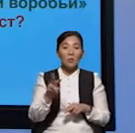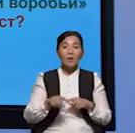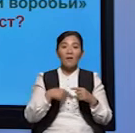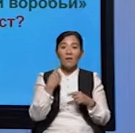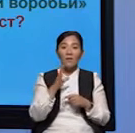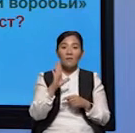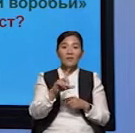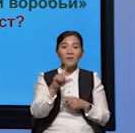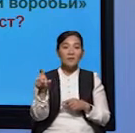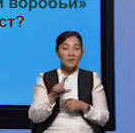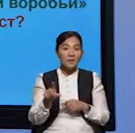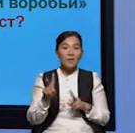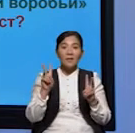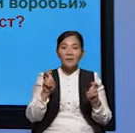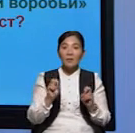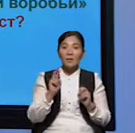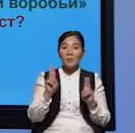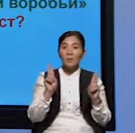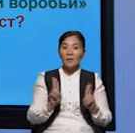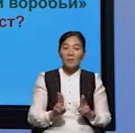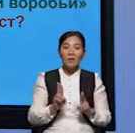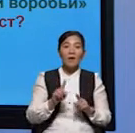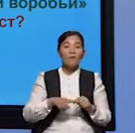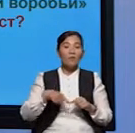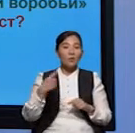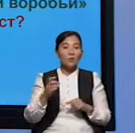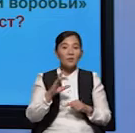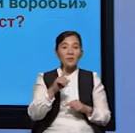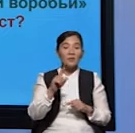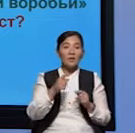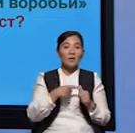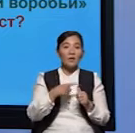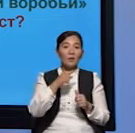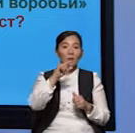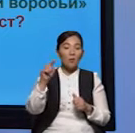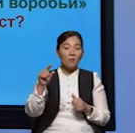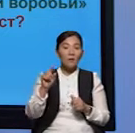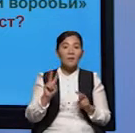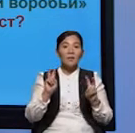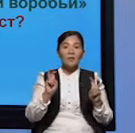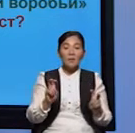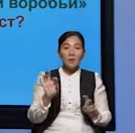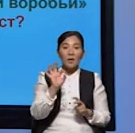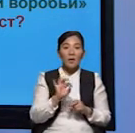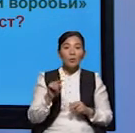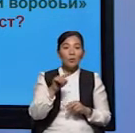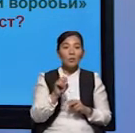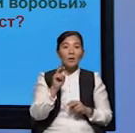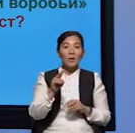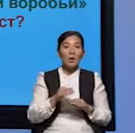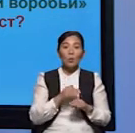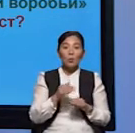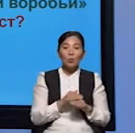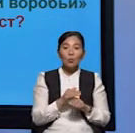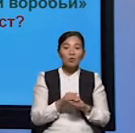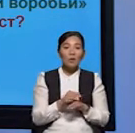чем говорится в тексте. Тема, как правило, выносится в заголовок. Тема о том, как